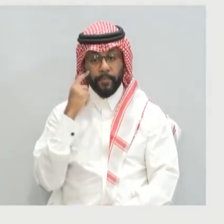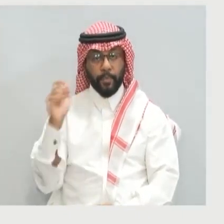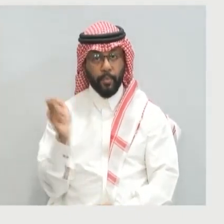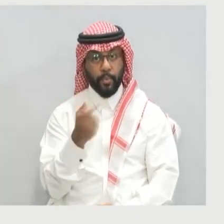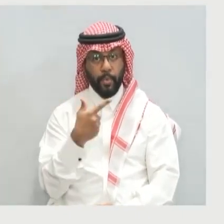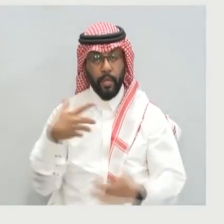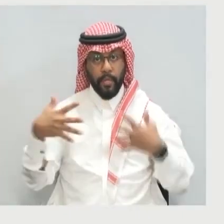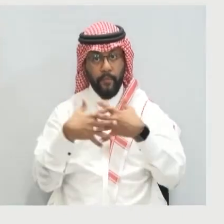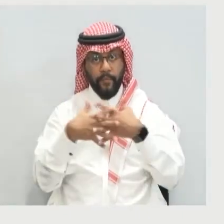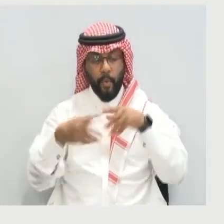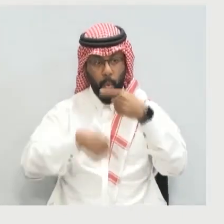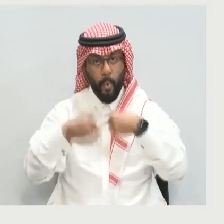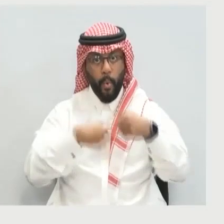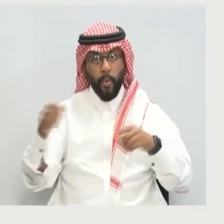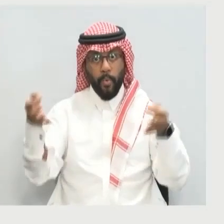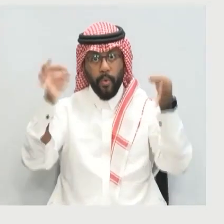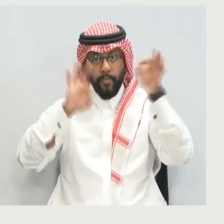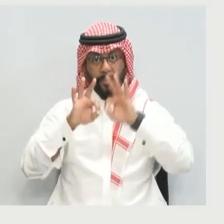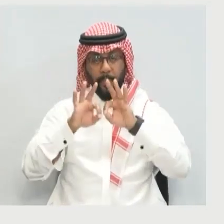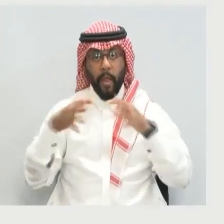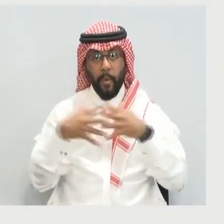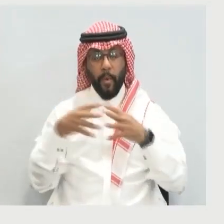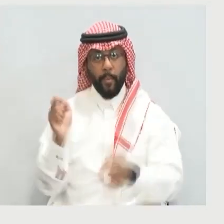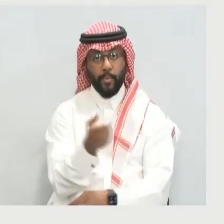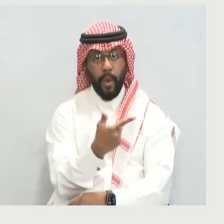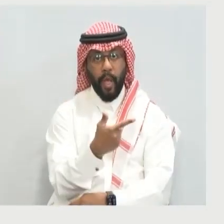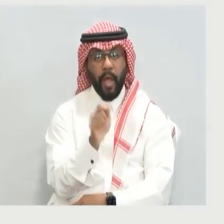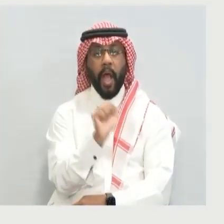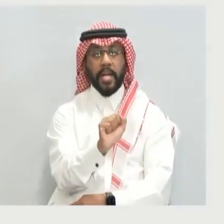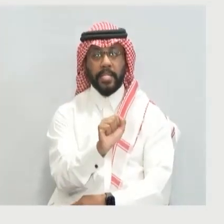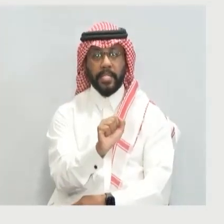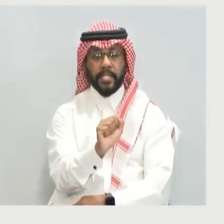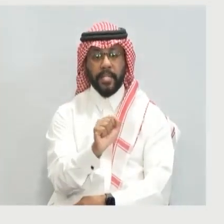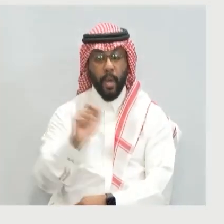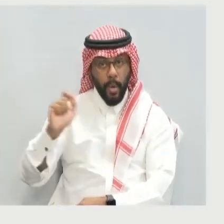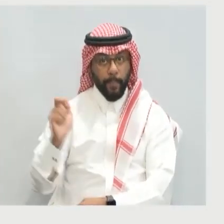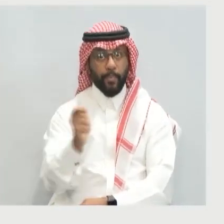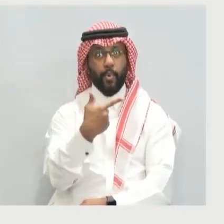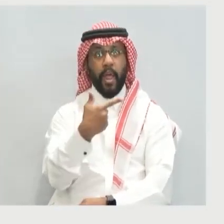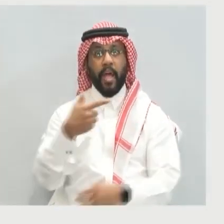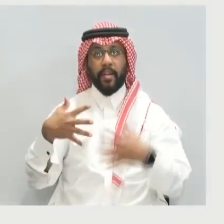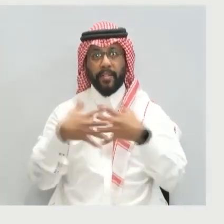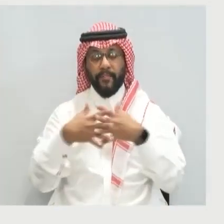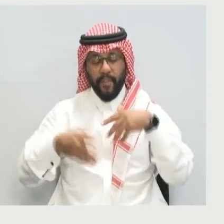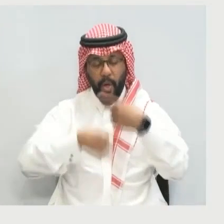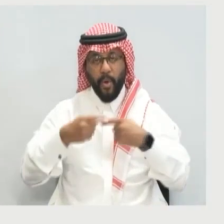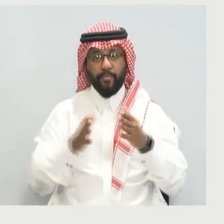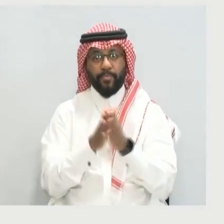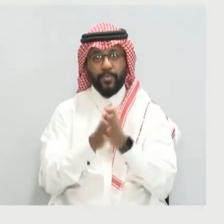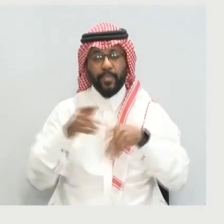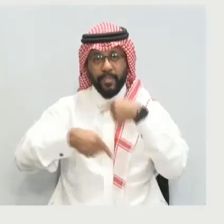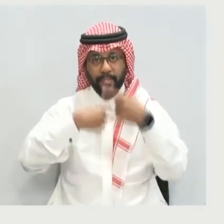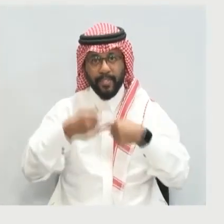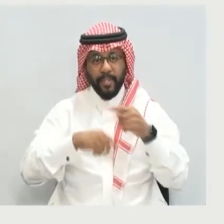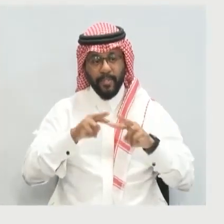التفاعل لتفاعل كيميا محدد ايضا سرعه التفاعل اذا تبين لي التغير